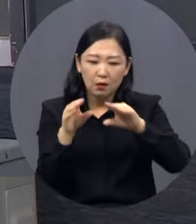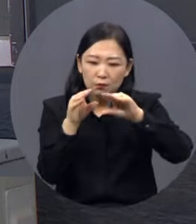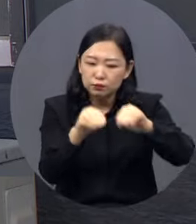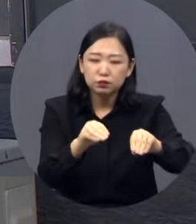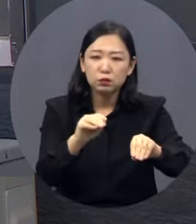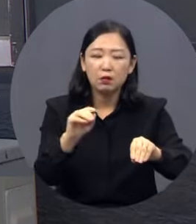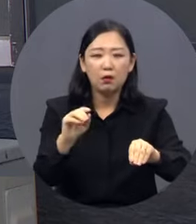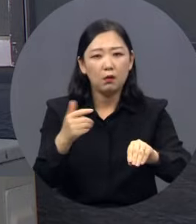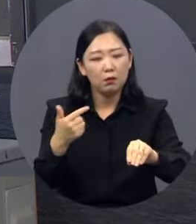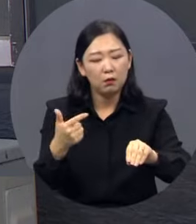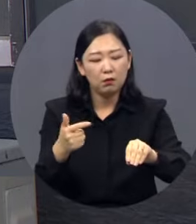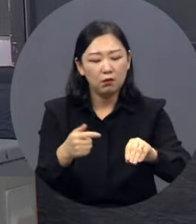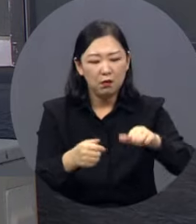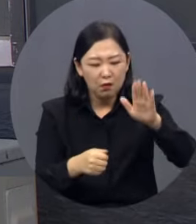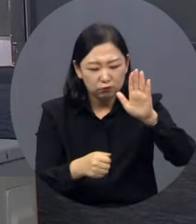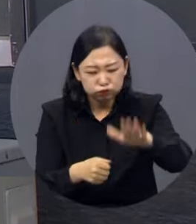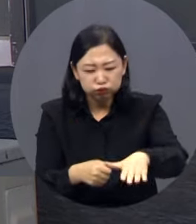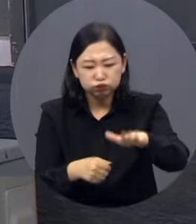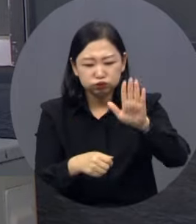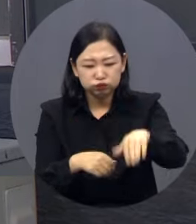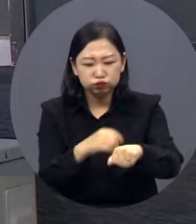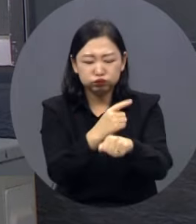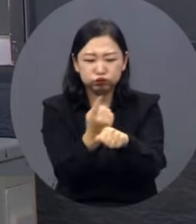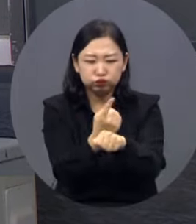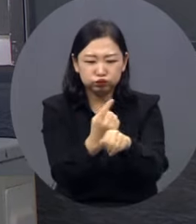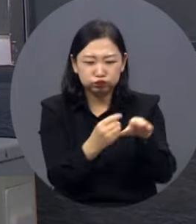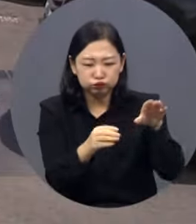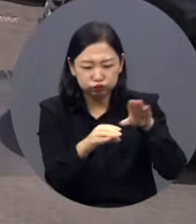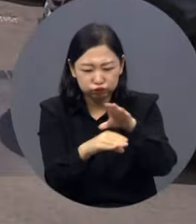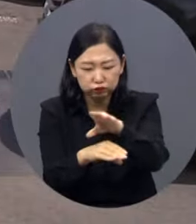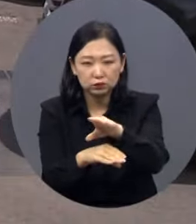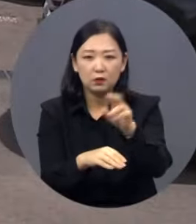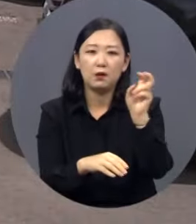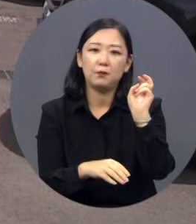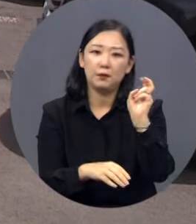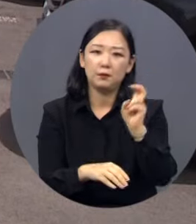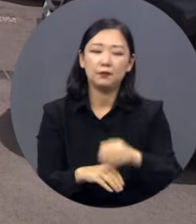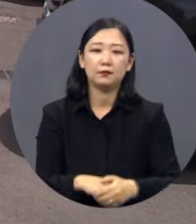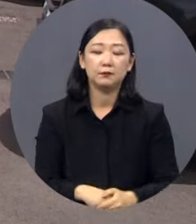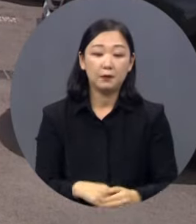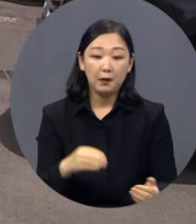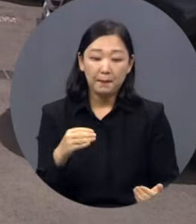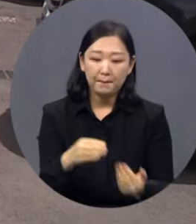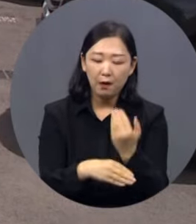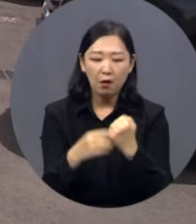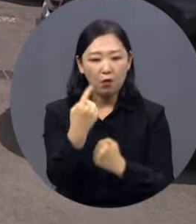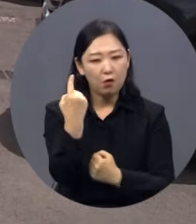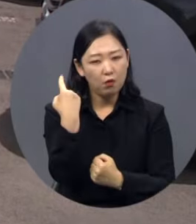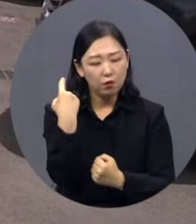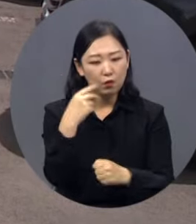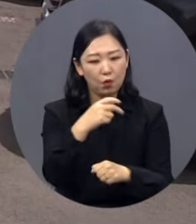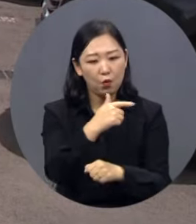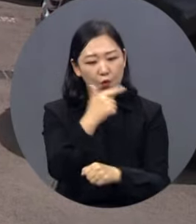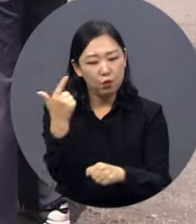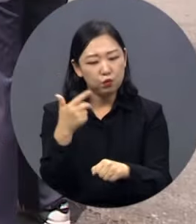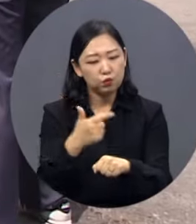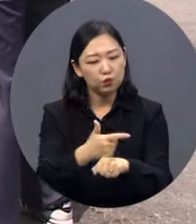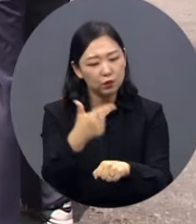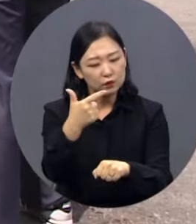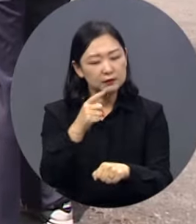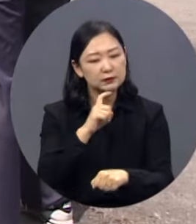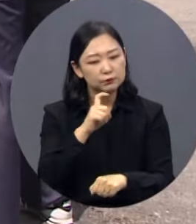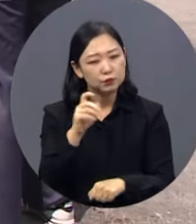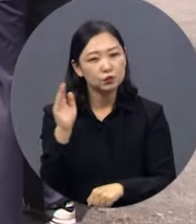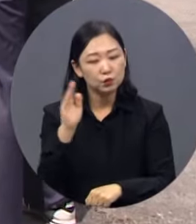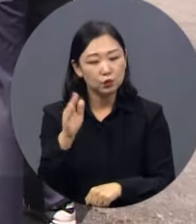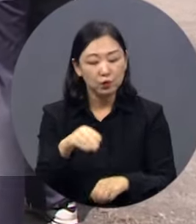잡고 엑셀을 계속 밟으면서 돌진하고 상태였어요 사고가 난 건 어제 오후 6시 10분 쯤